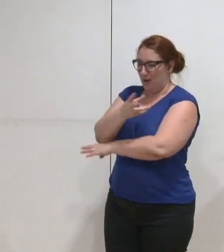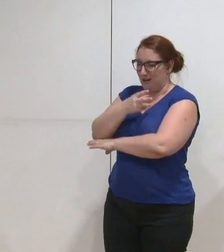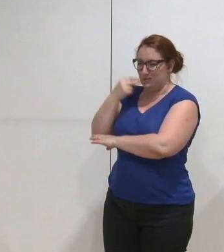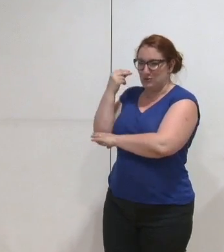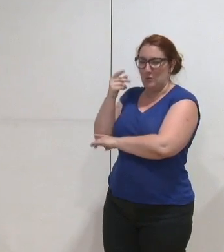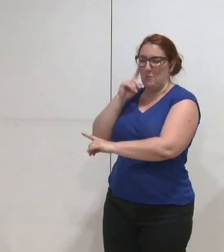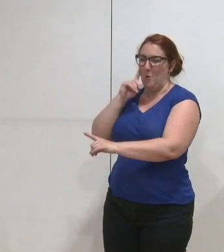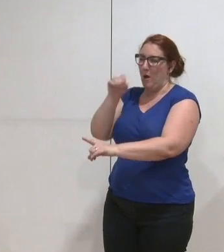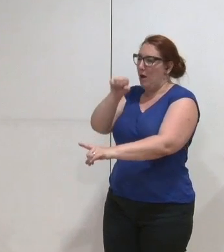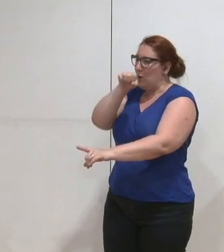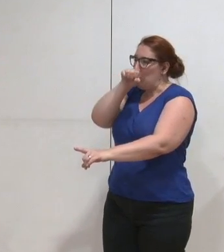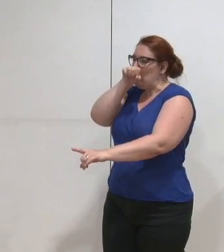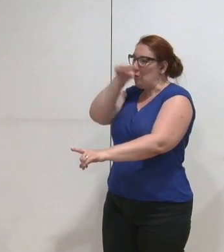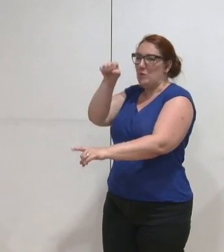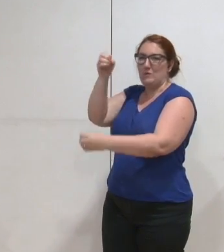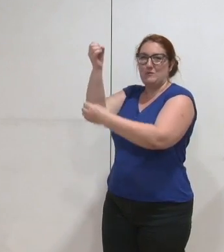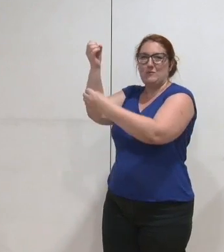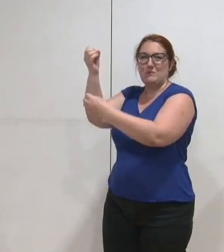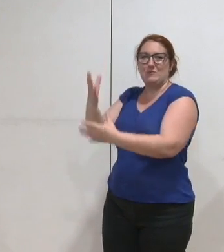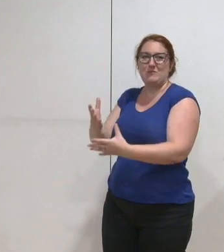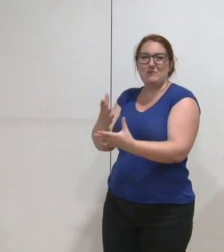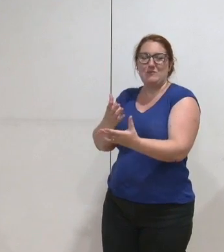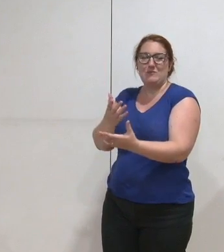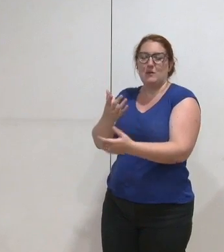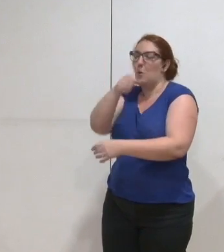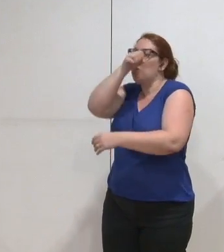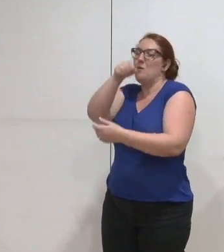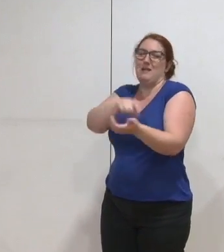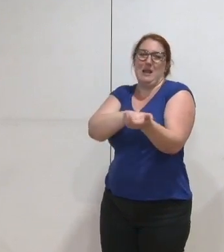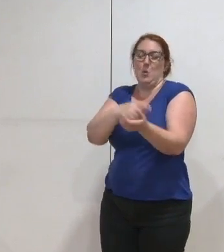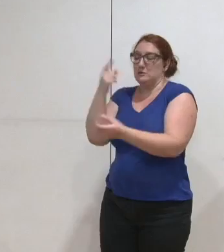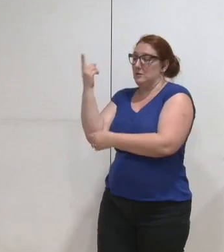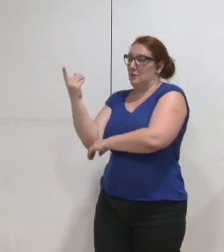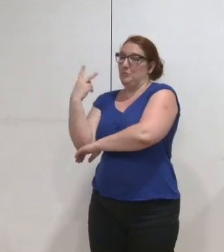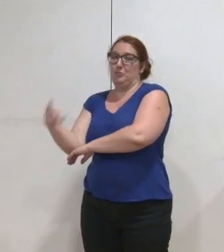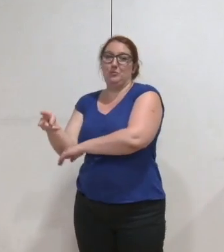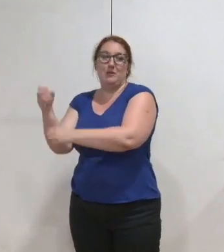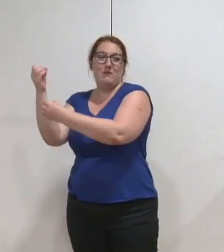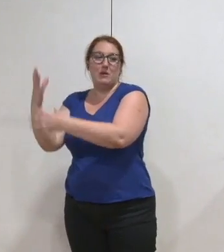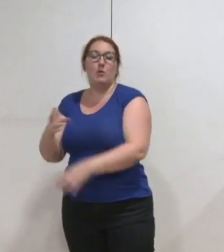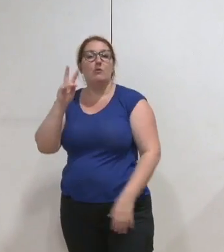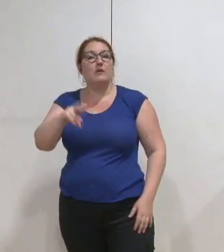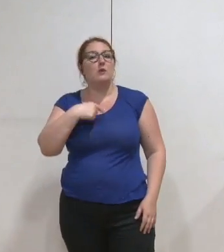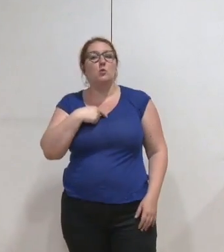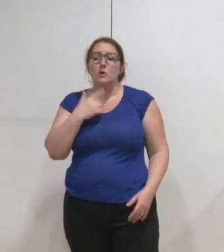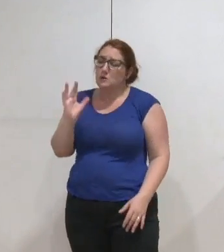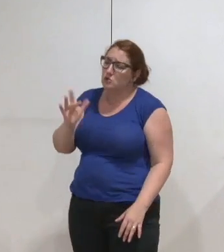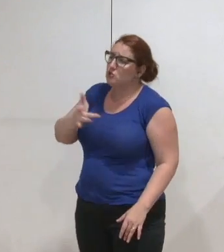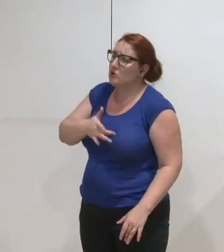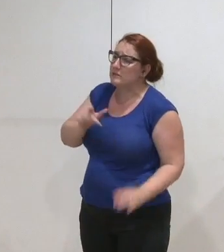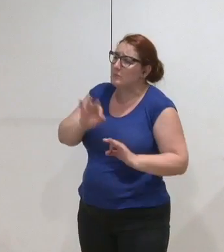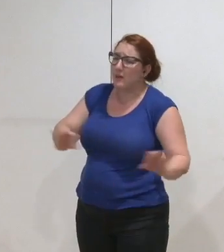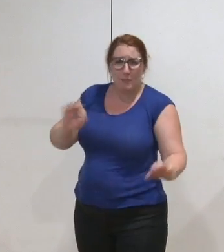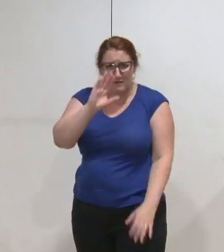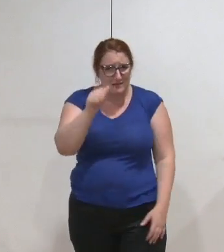causes alors Monsieur le Maire nous ne voterons pas ce vœux non pas que nous ne soyons pas sensibles à la misère de ces gens non pas que nous